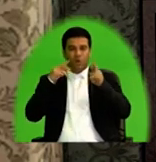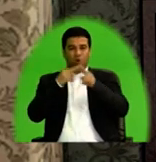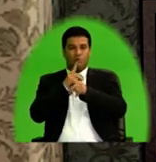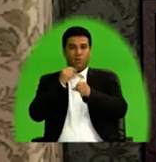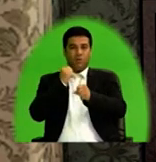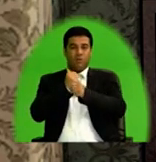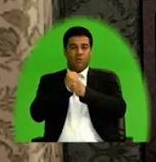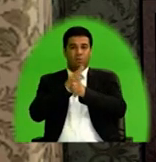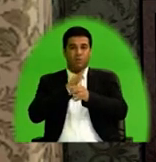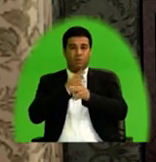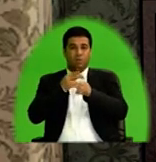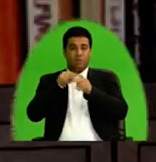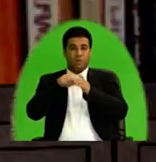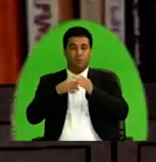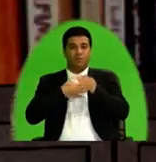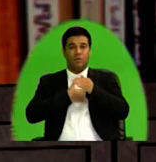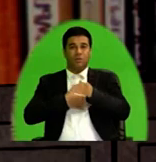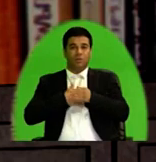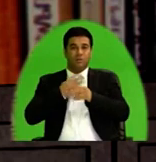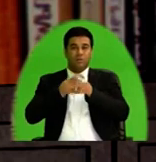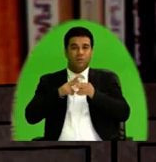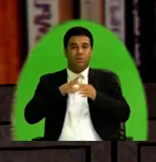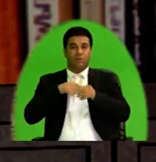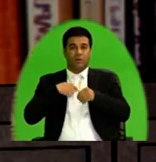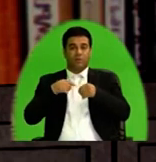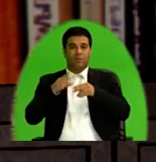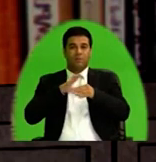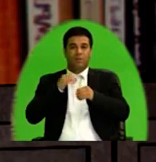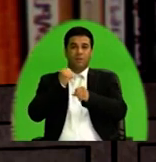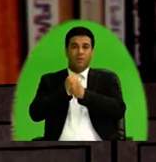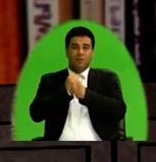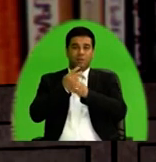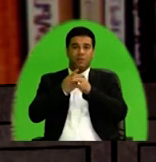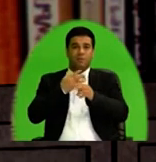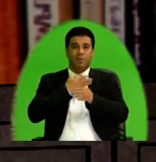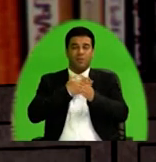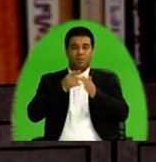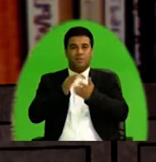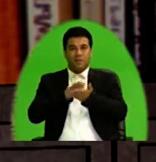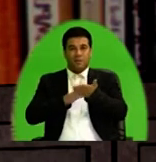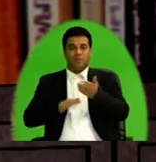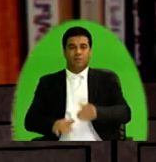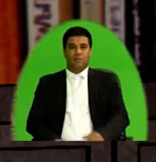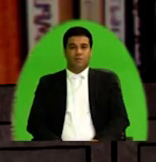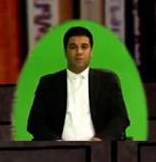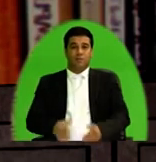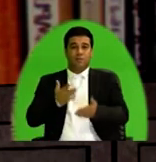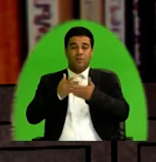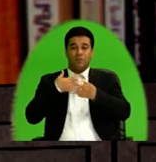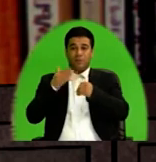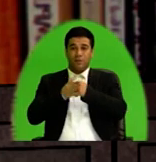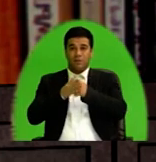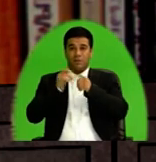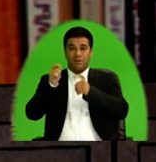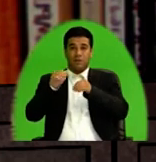чтобы перенести переживание с того, что он натворил, на переживание за то, что его накажут. Как только